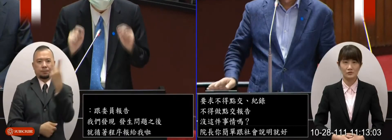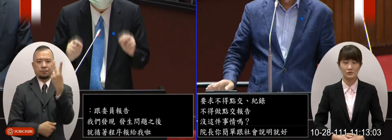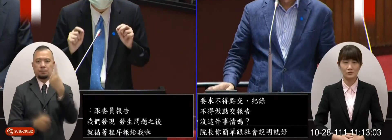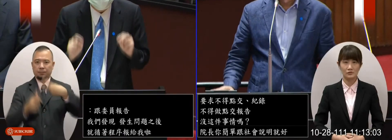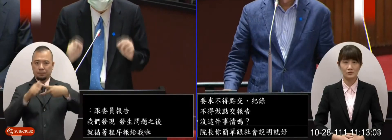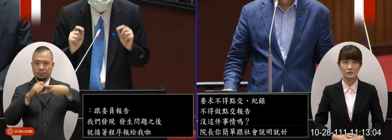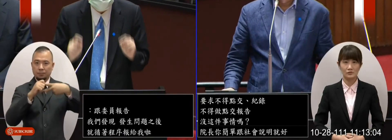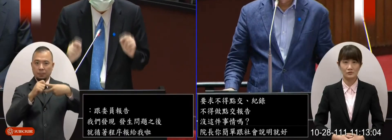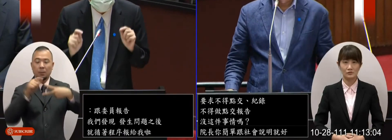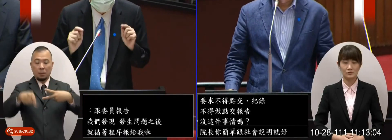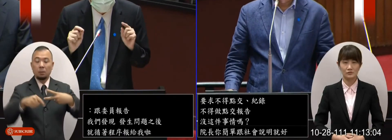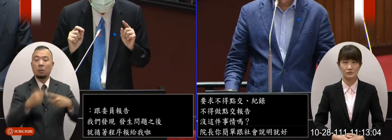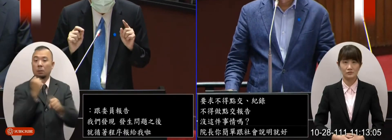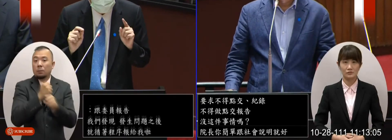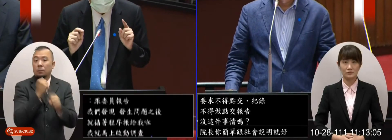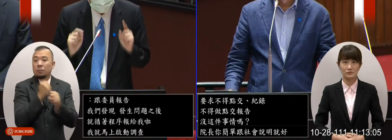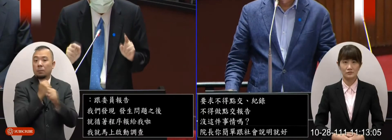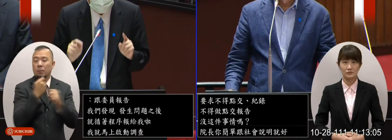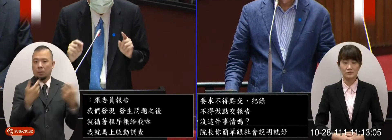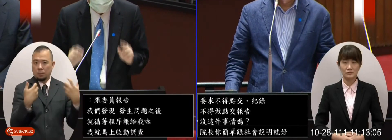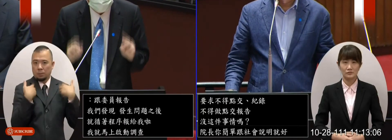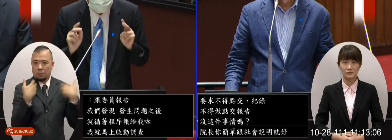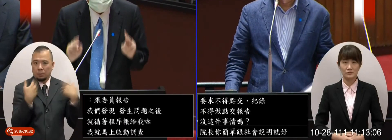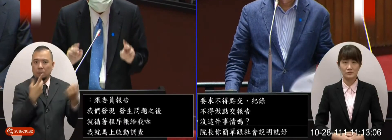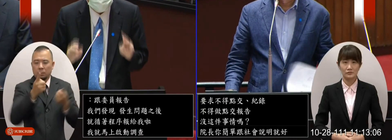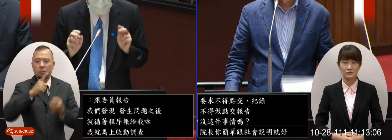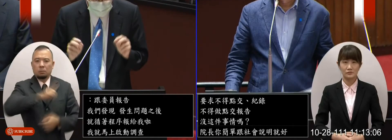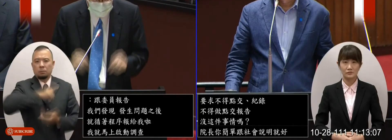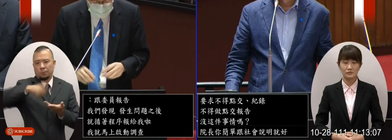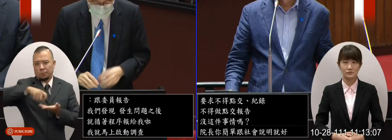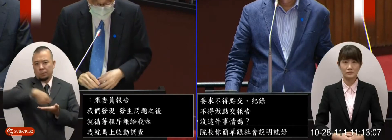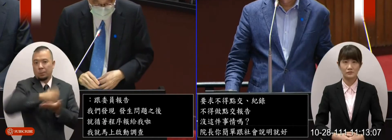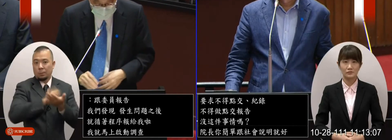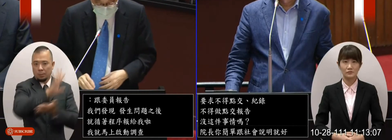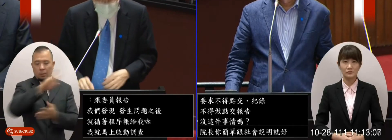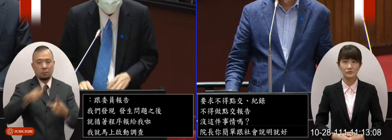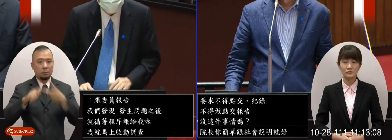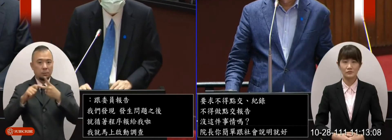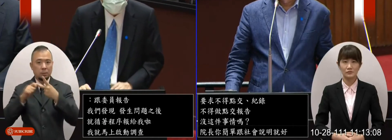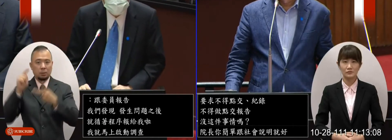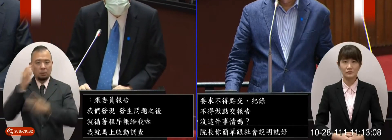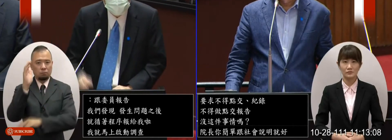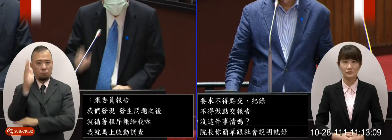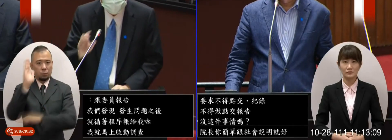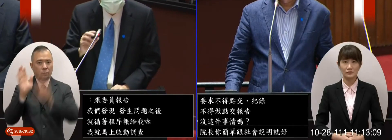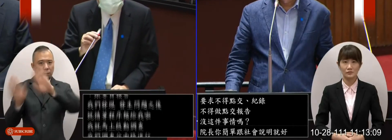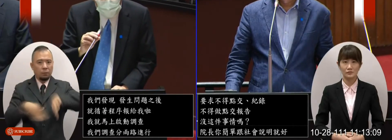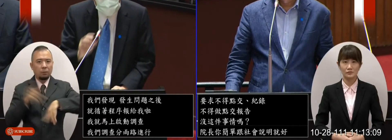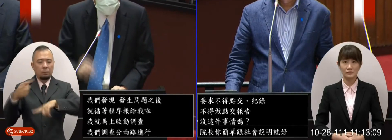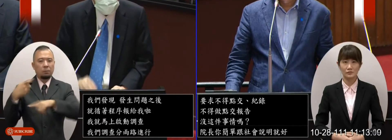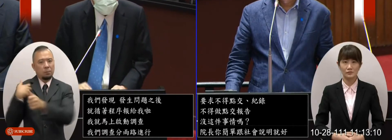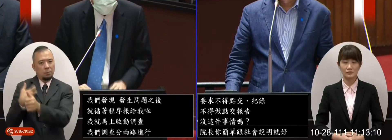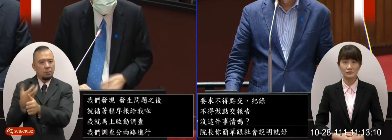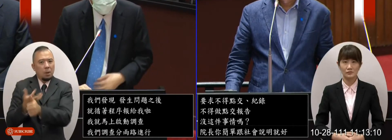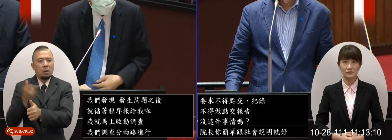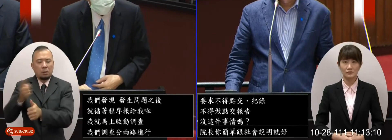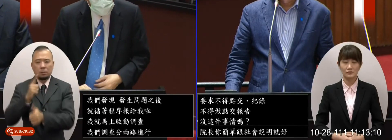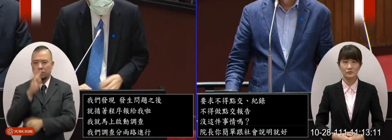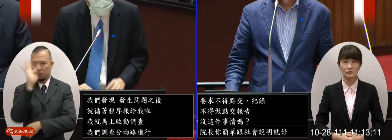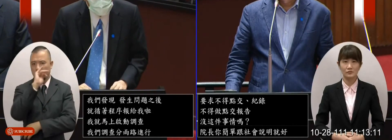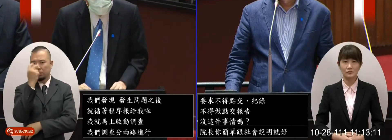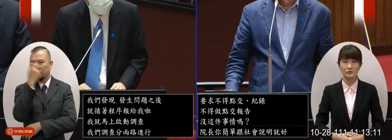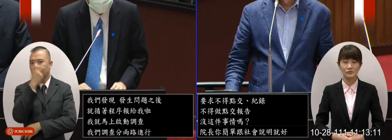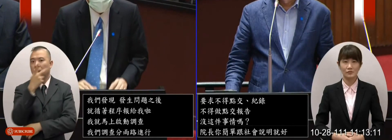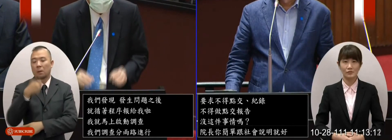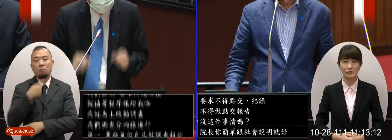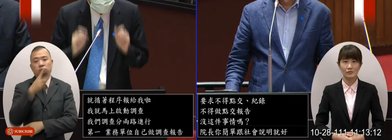是业务单位自己，做调查报告，第二是由政风做调查报告，所以我们并没有